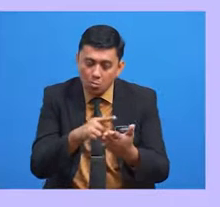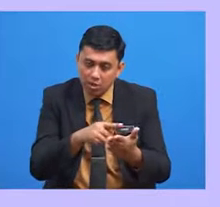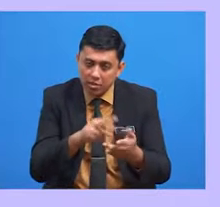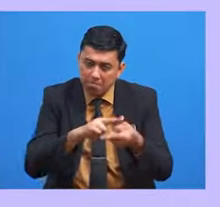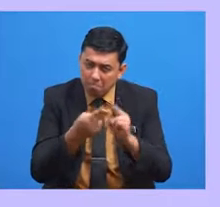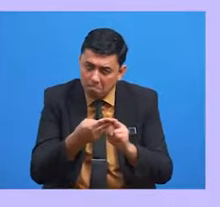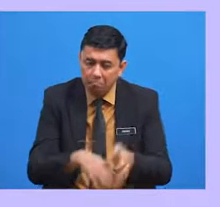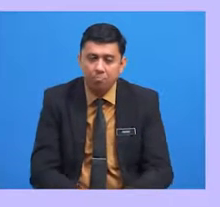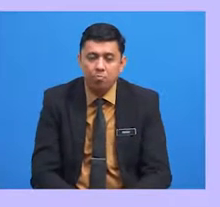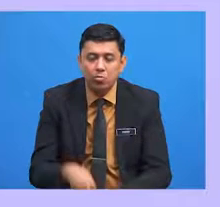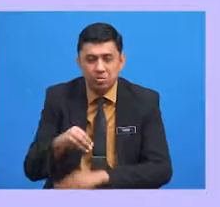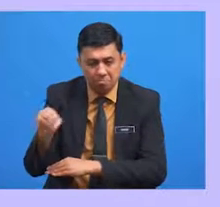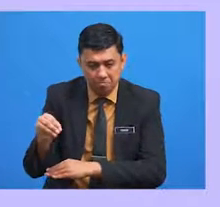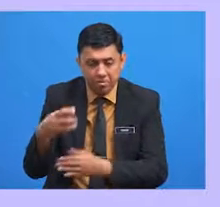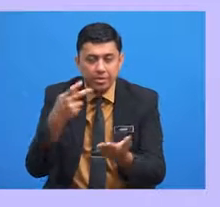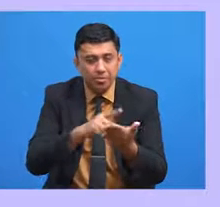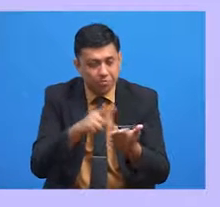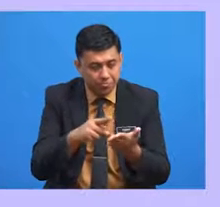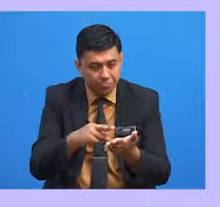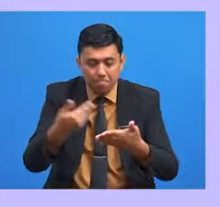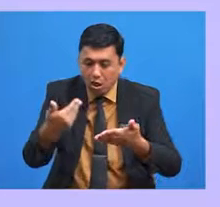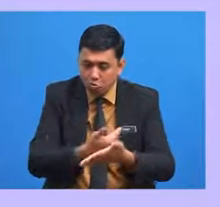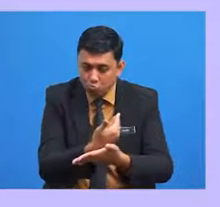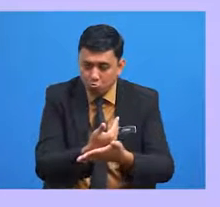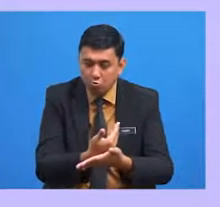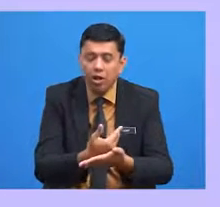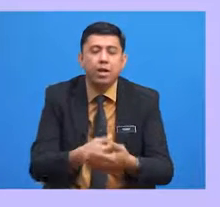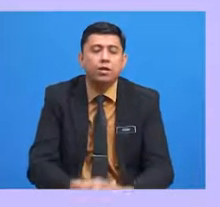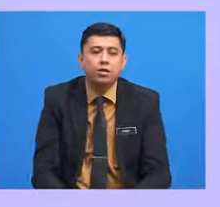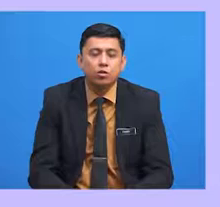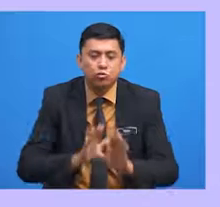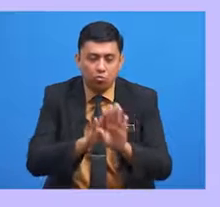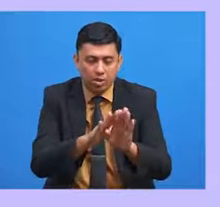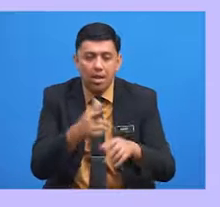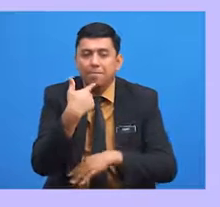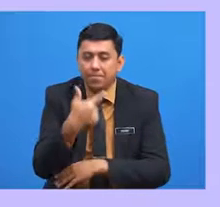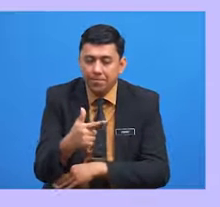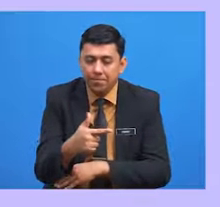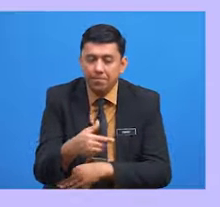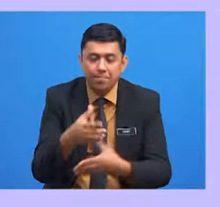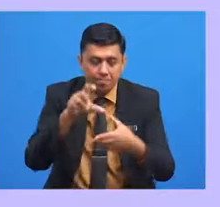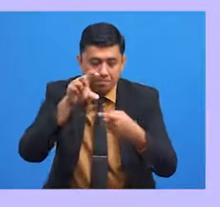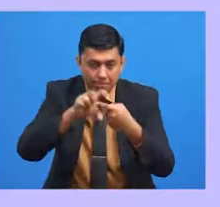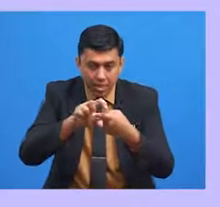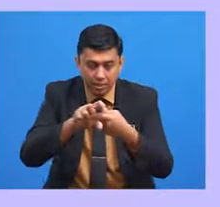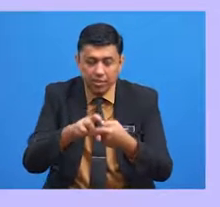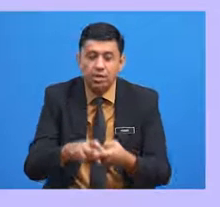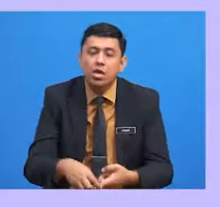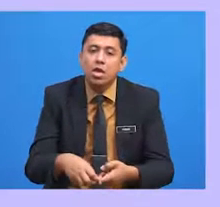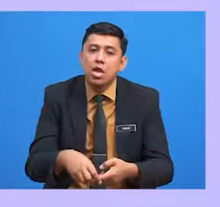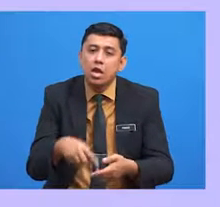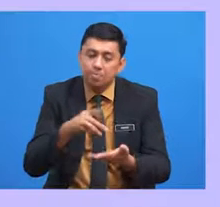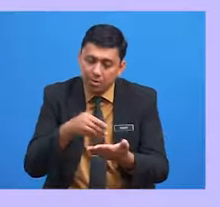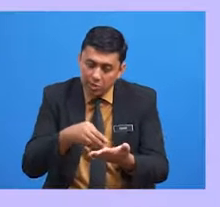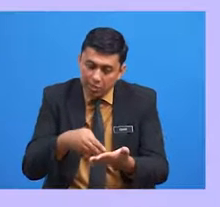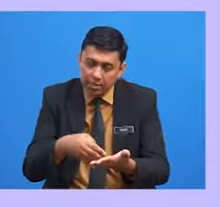diminta, murid-murid perlu menghitung kuantiti baru tolak dengan kuantiti lama bahagi kuantiti lama dan darab